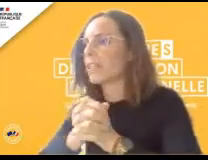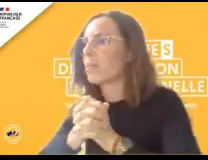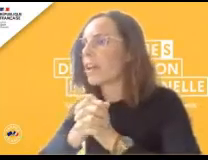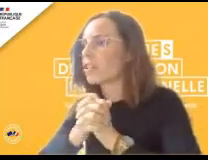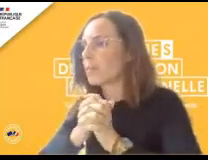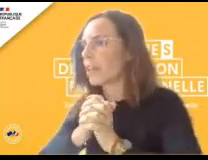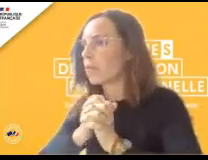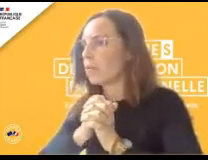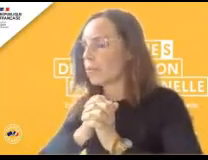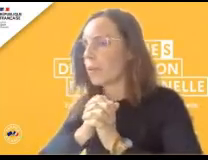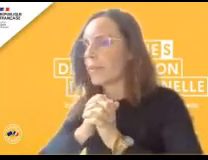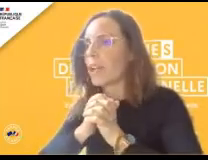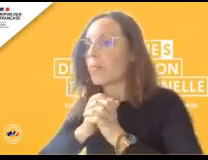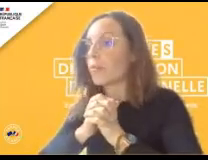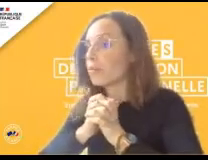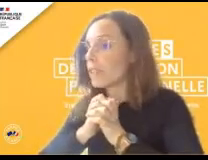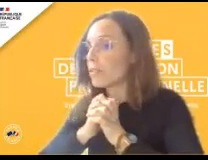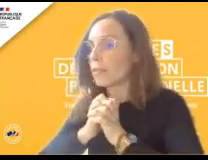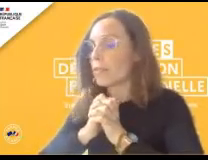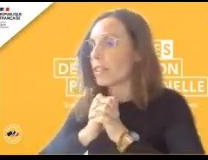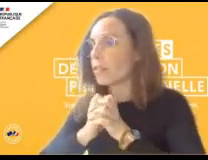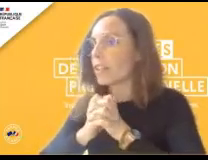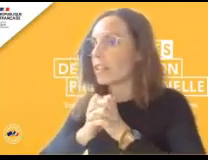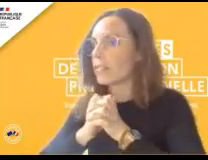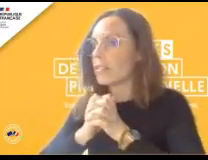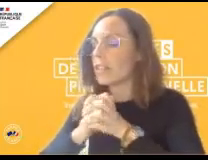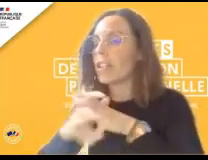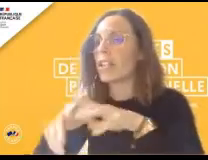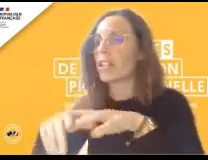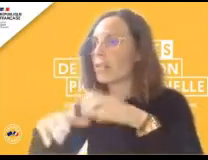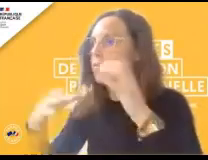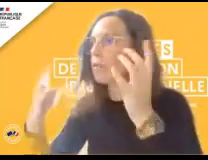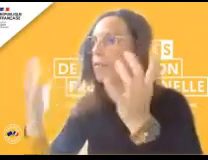être accompagnés par la chambre d'agriculture. Pour tous les autres secteurs